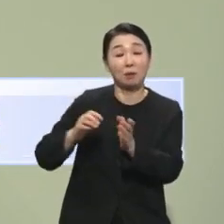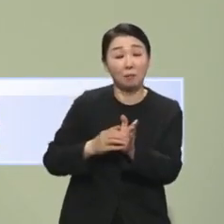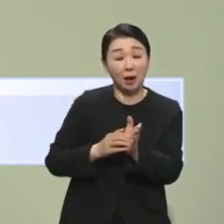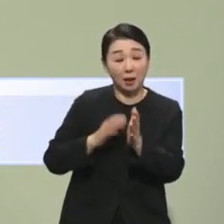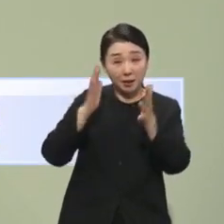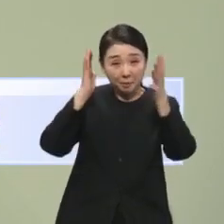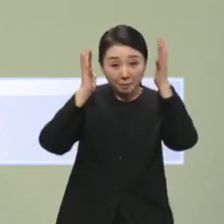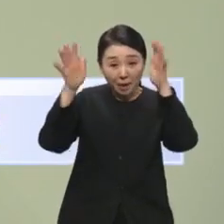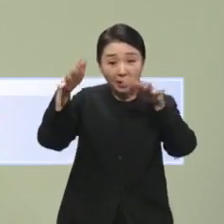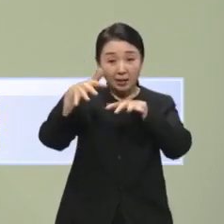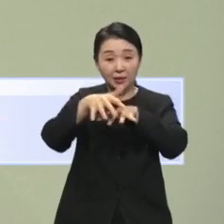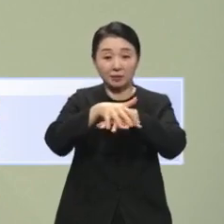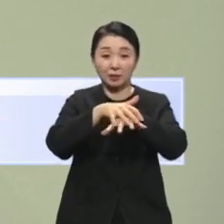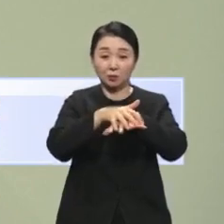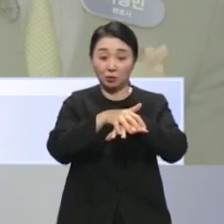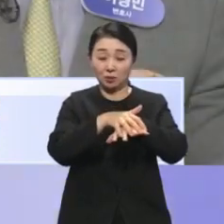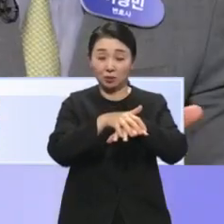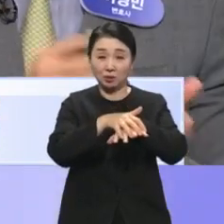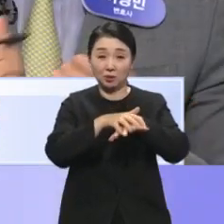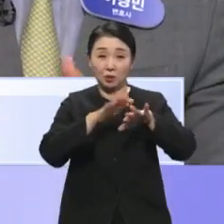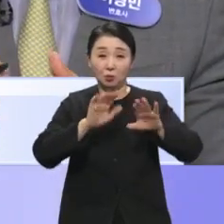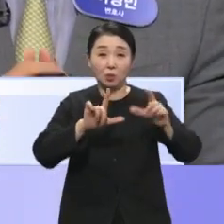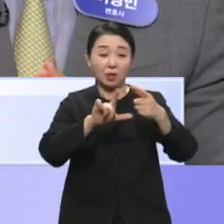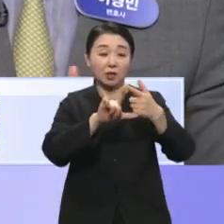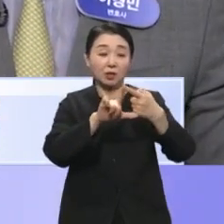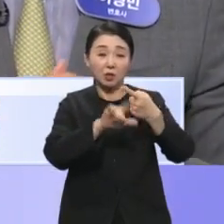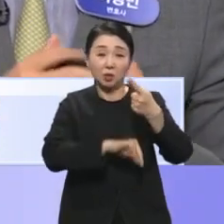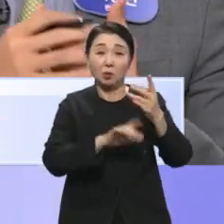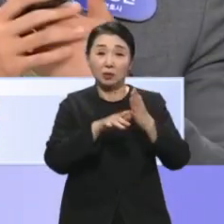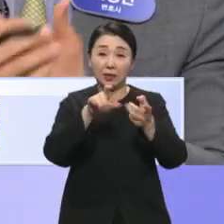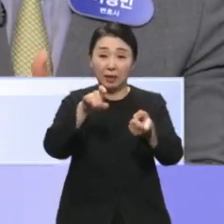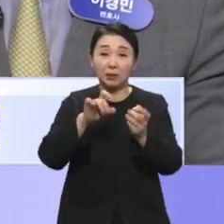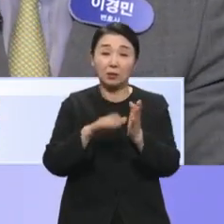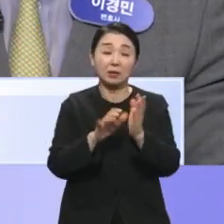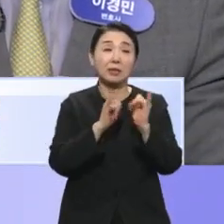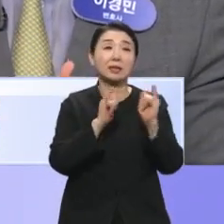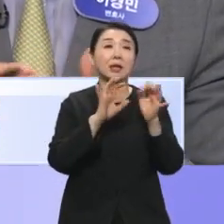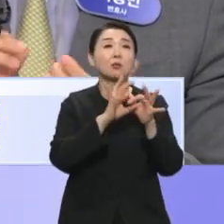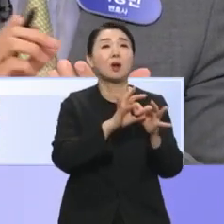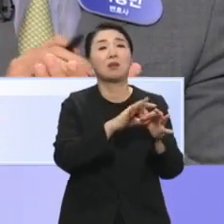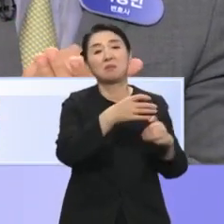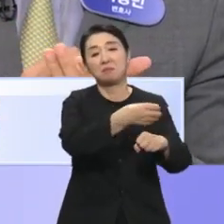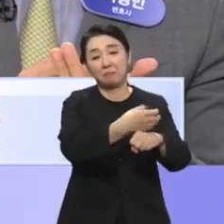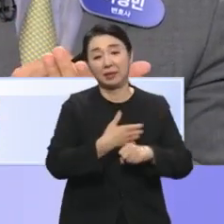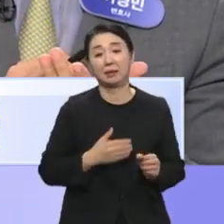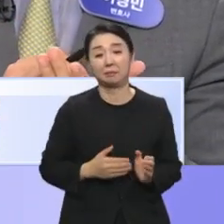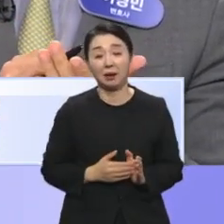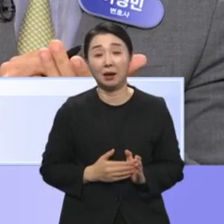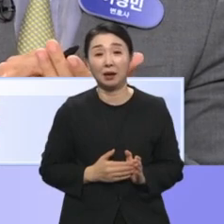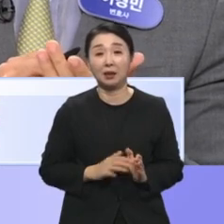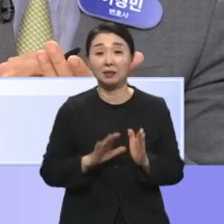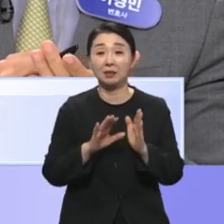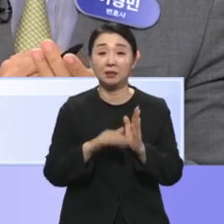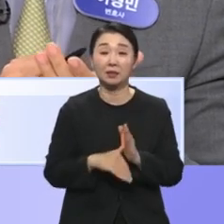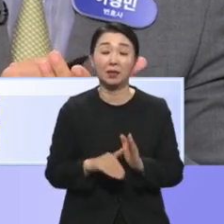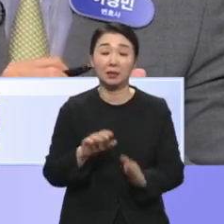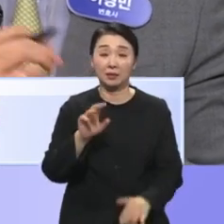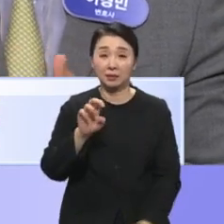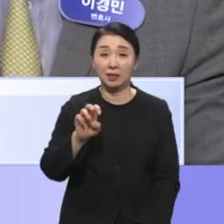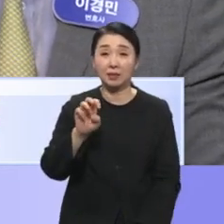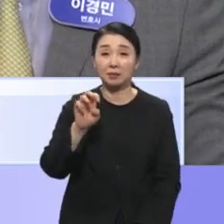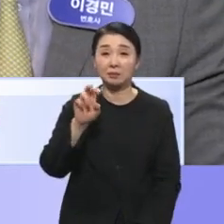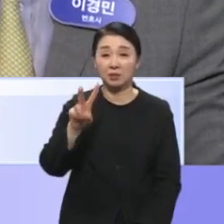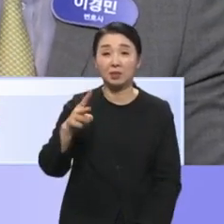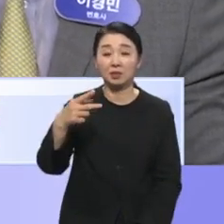경우에는 지난 올해 1월 1월에 이제 들여왔을 때 인편을 통해서 이제 들여 왔었고 그때도 42kg 상당의 필로폰을